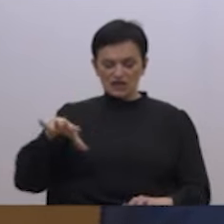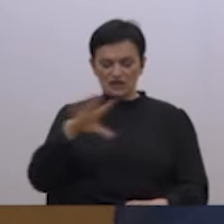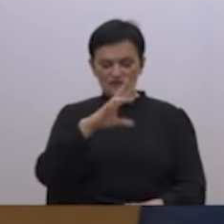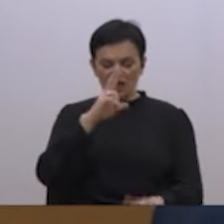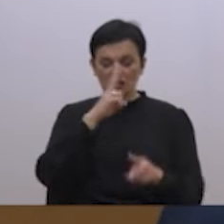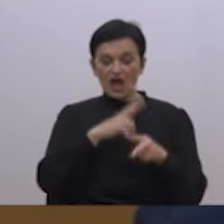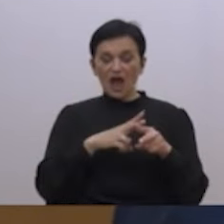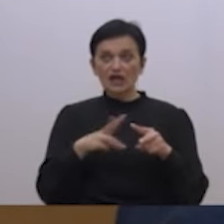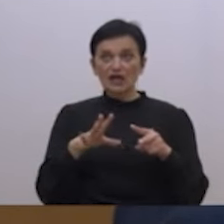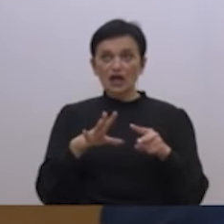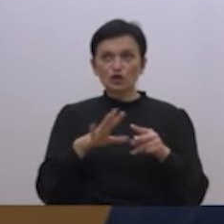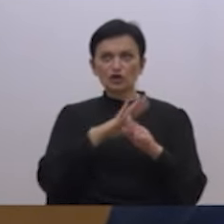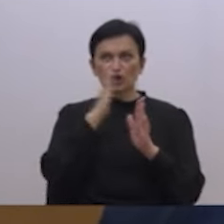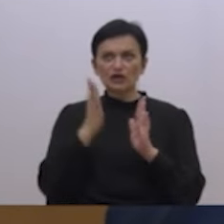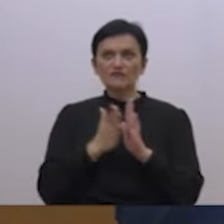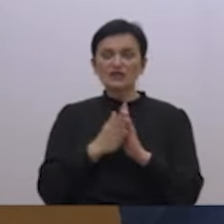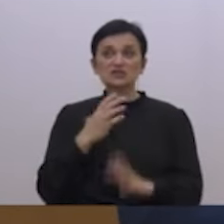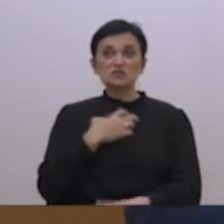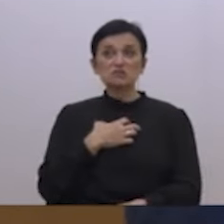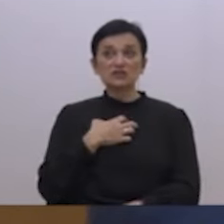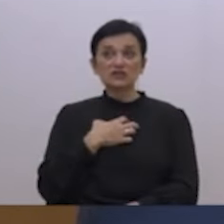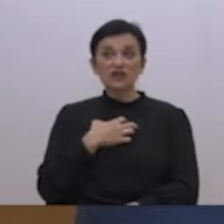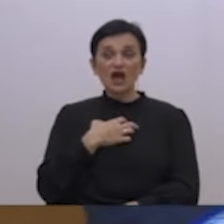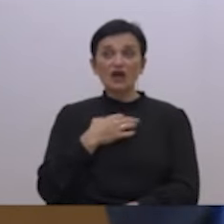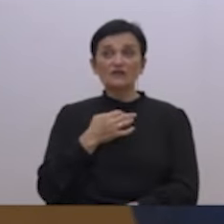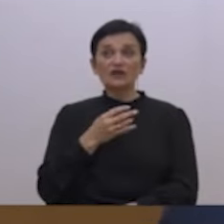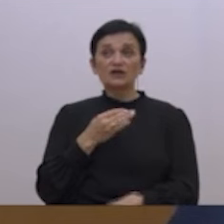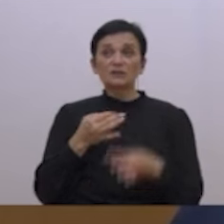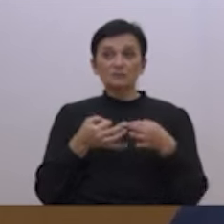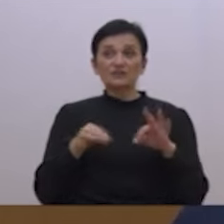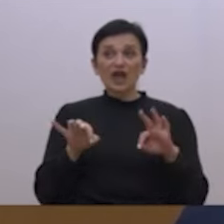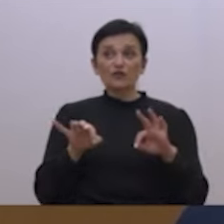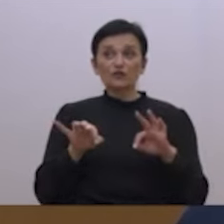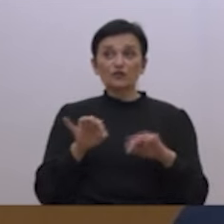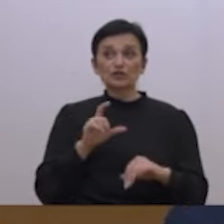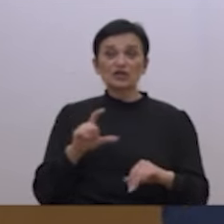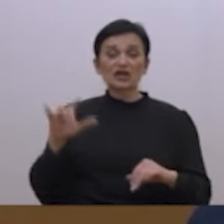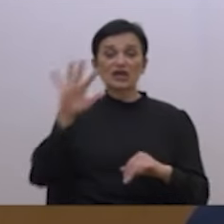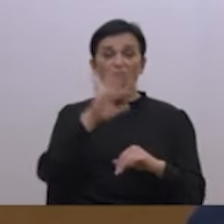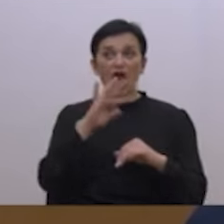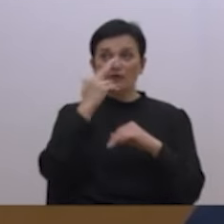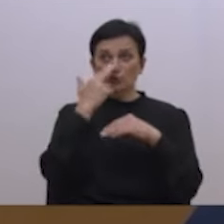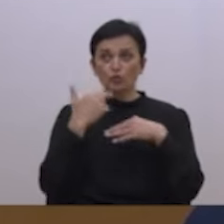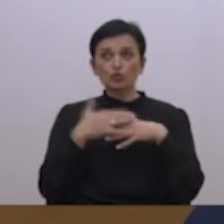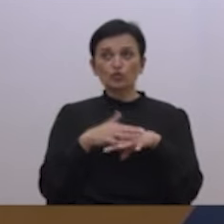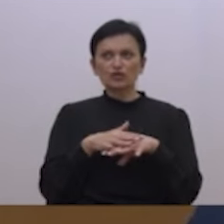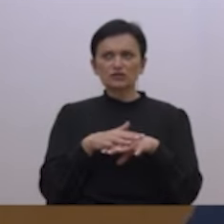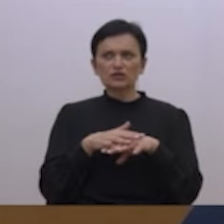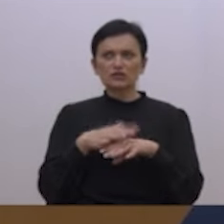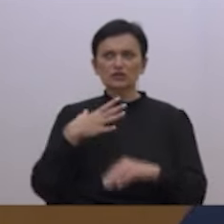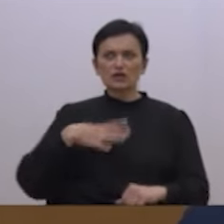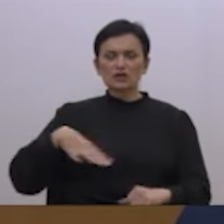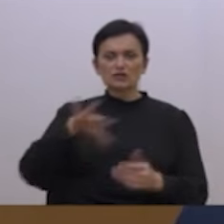აკარგინებთ ყველაზე მთავარს, თავისუფლებას, ევროპულ ინტეგრაციას,